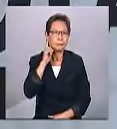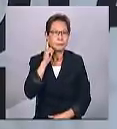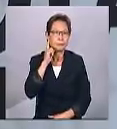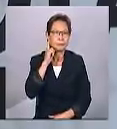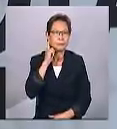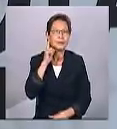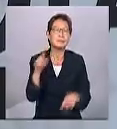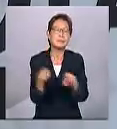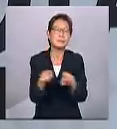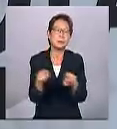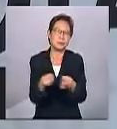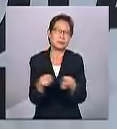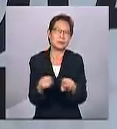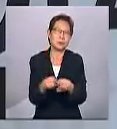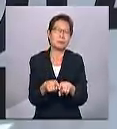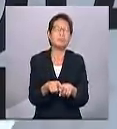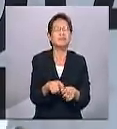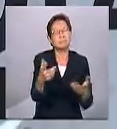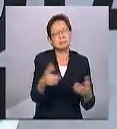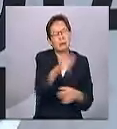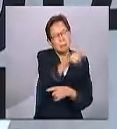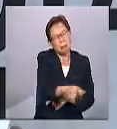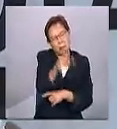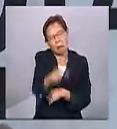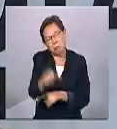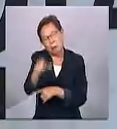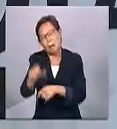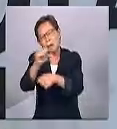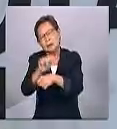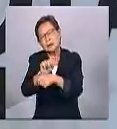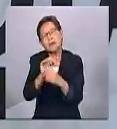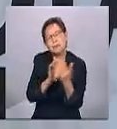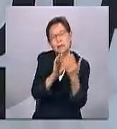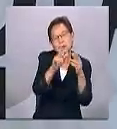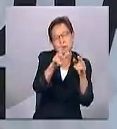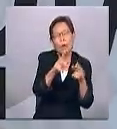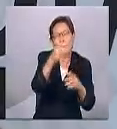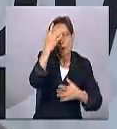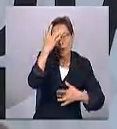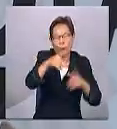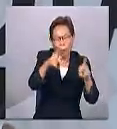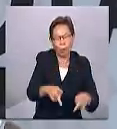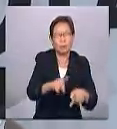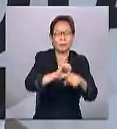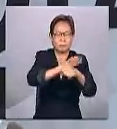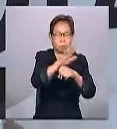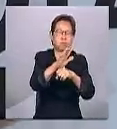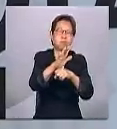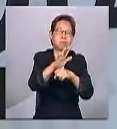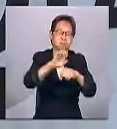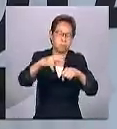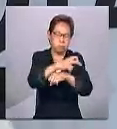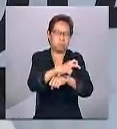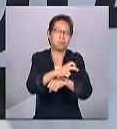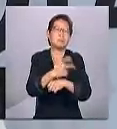besar sama juga, mereka adalah barisan hadapan, jadi sama-sama kena ambil langkah-langkah pencegahan iaitu memakai topeng